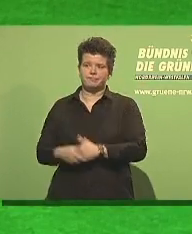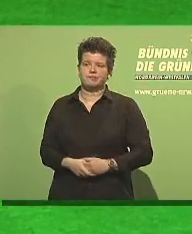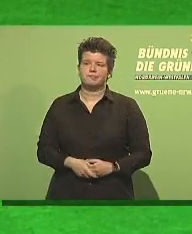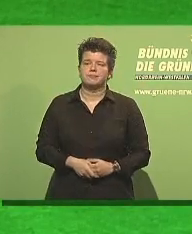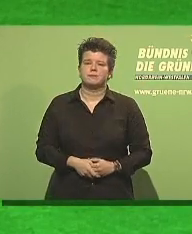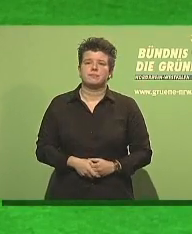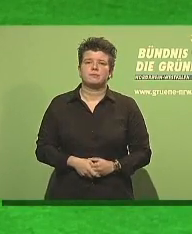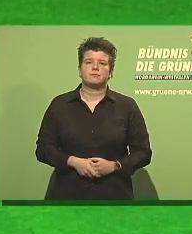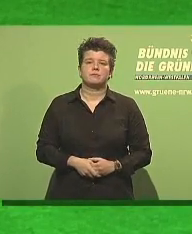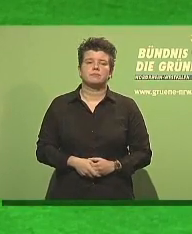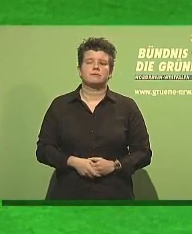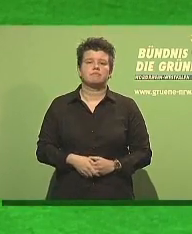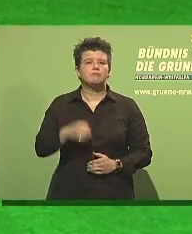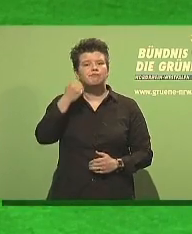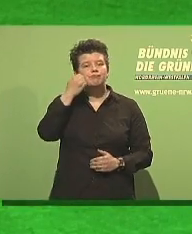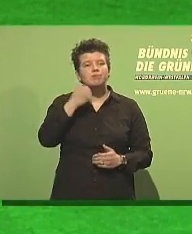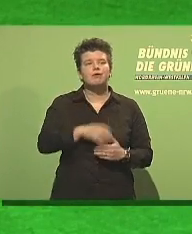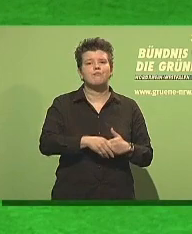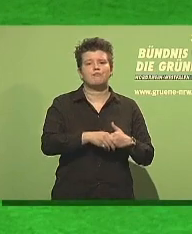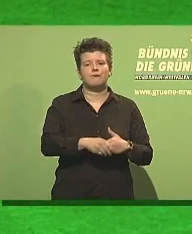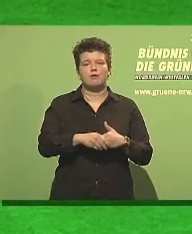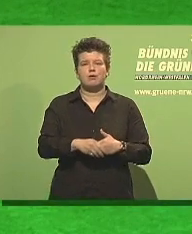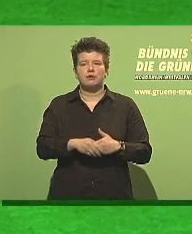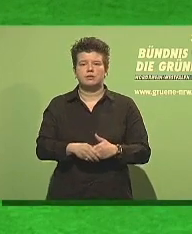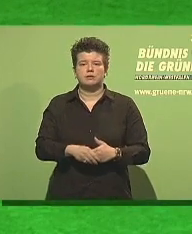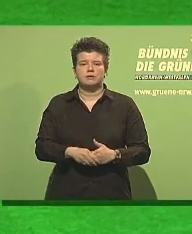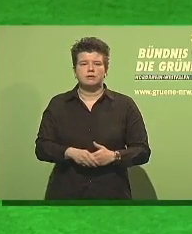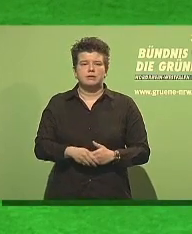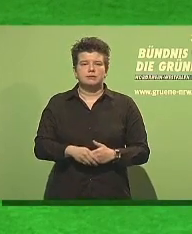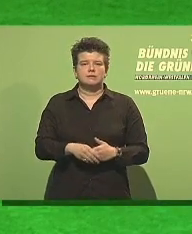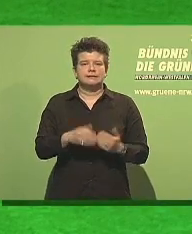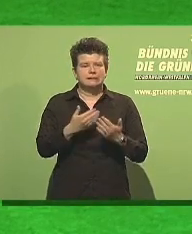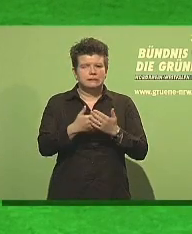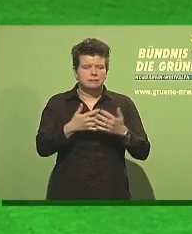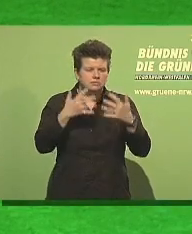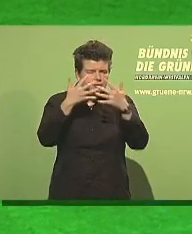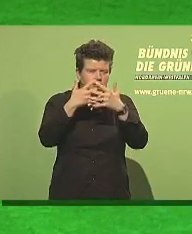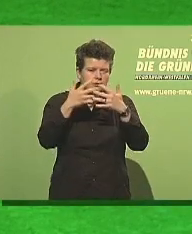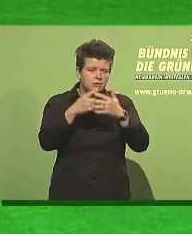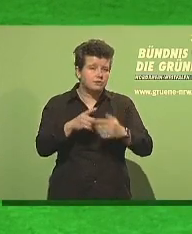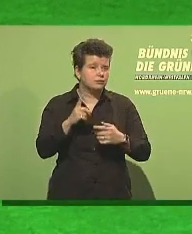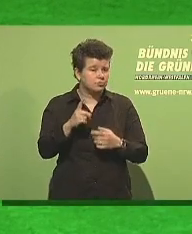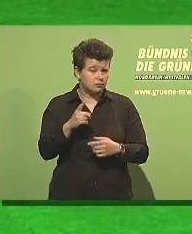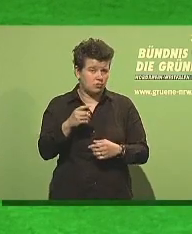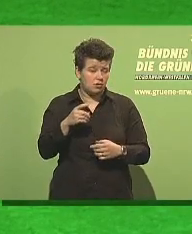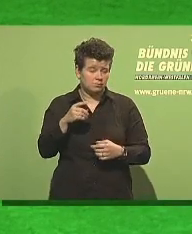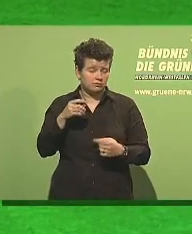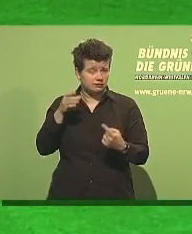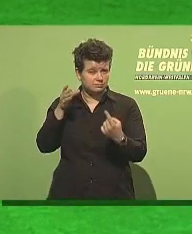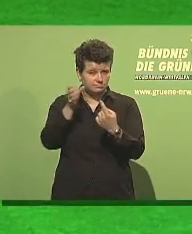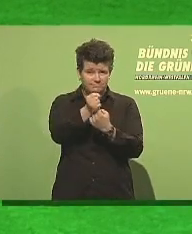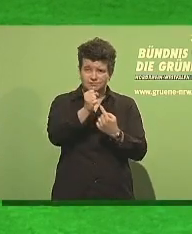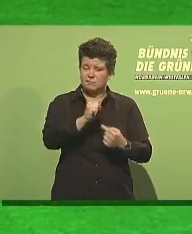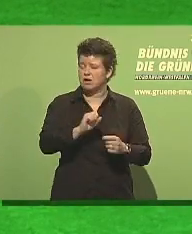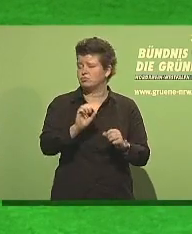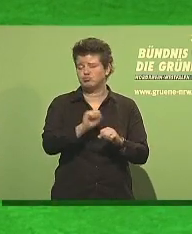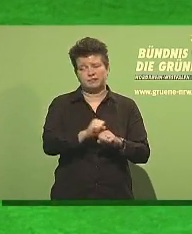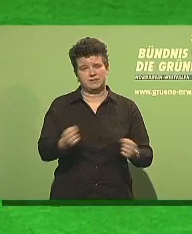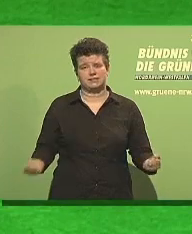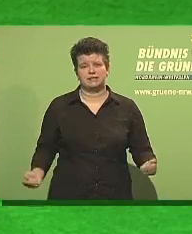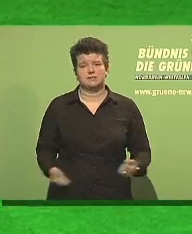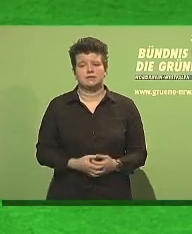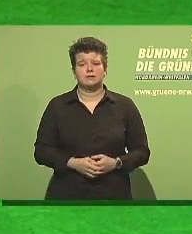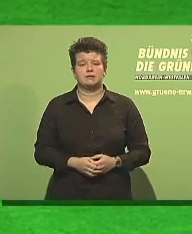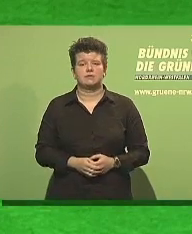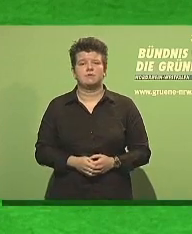Liebe Freundinnen und Freunde, solche Nebelkerzen sollen uns vorgaukeln, die Bundesregierung habe die Lage fest im Griff. Aber sie haben nichts